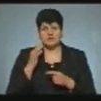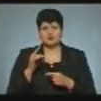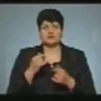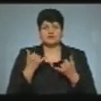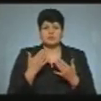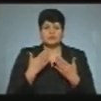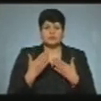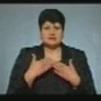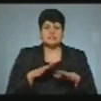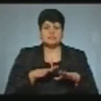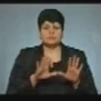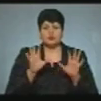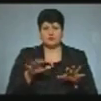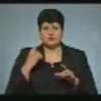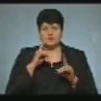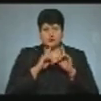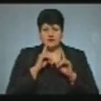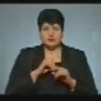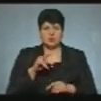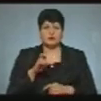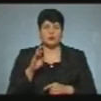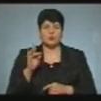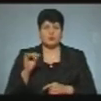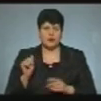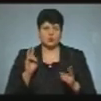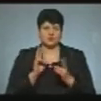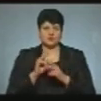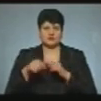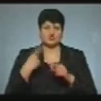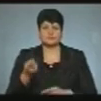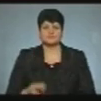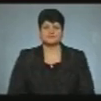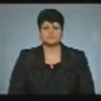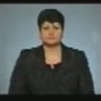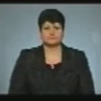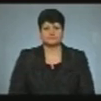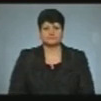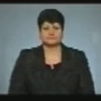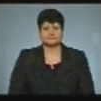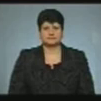спілкувалися з заступником голови обласної ради Любомиром Крупою. До зустрічі в ефірі. До побачення.